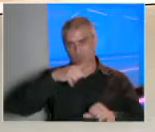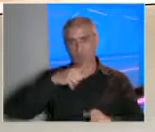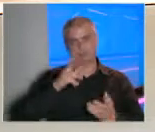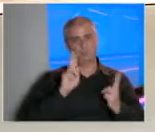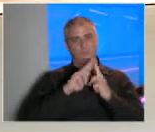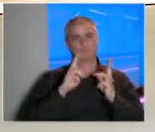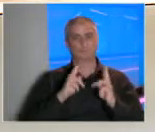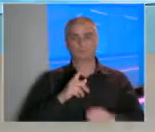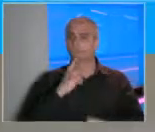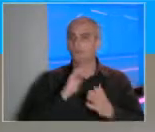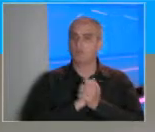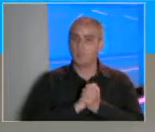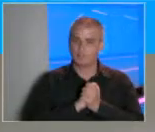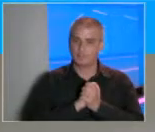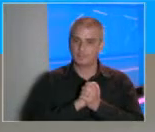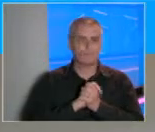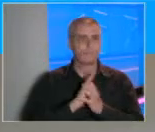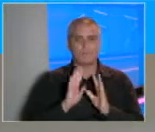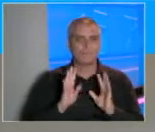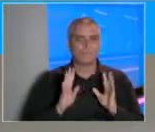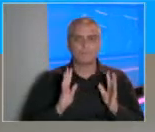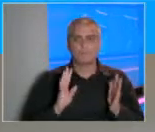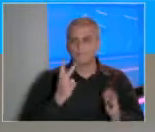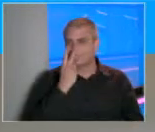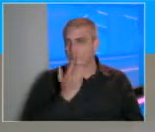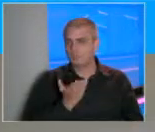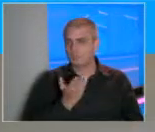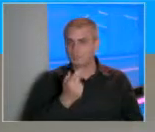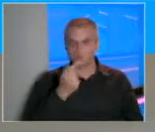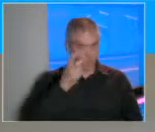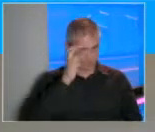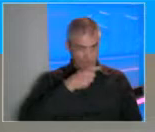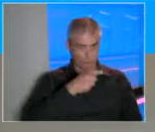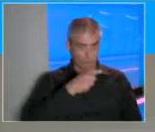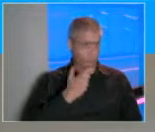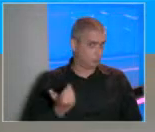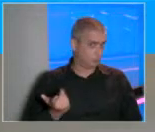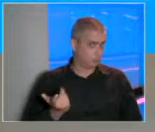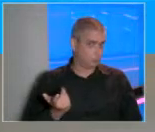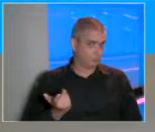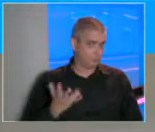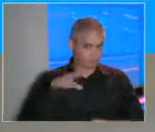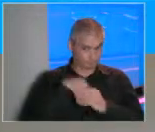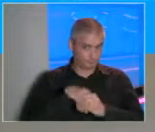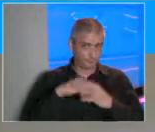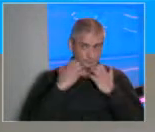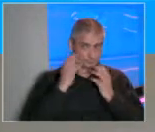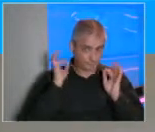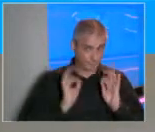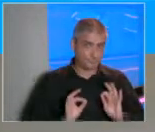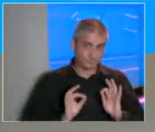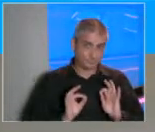לך. שלום וברכה. טוב, איך התרשמת מגנץ, שמה, הוא מה שנקרא בתוך הסיפור הזה עד